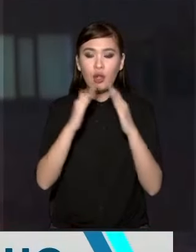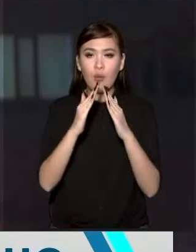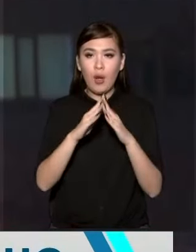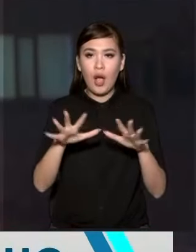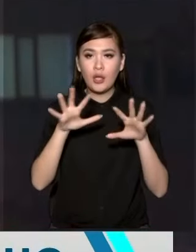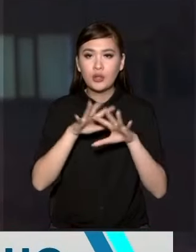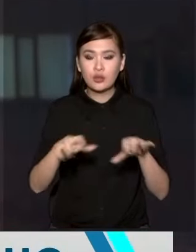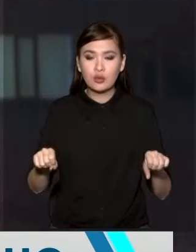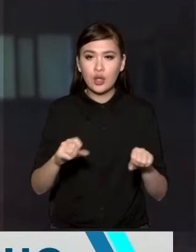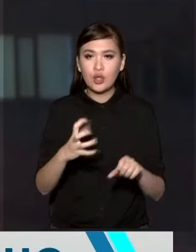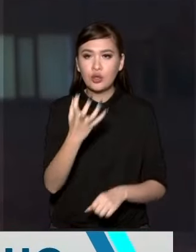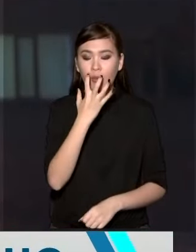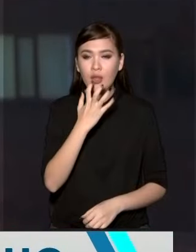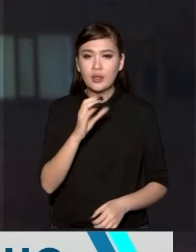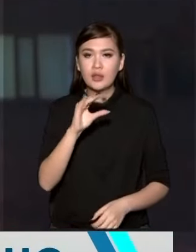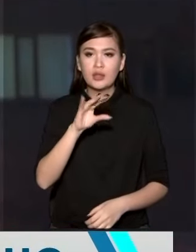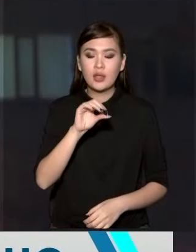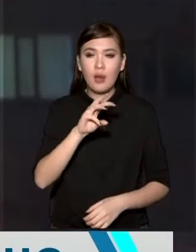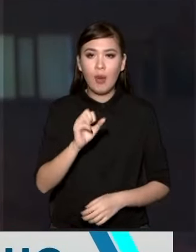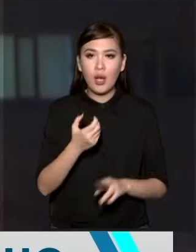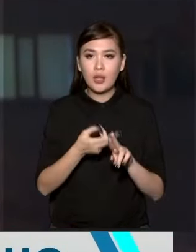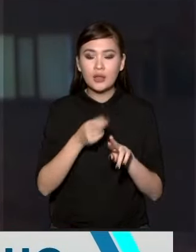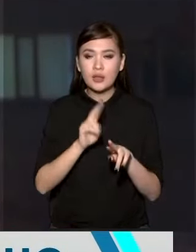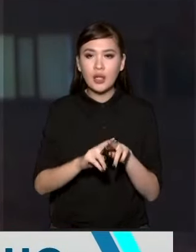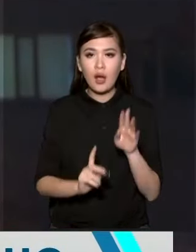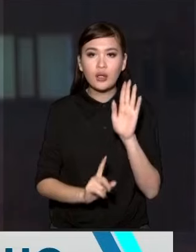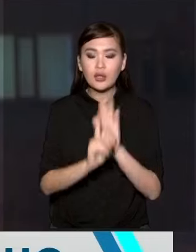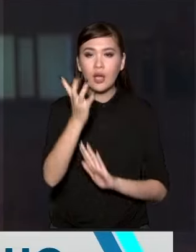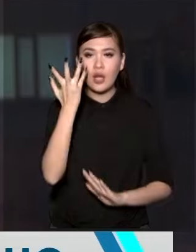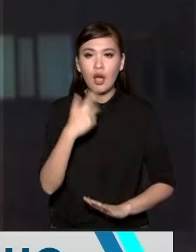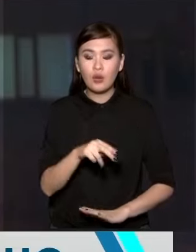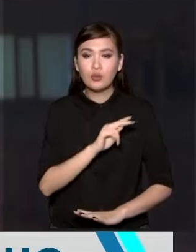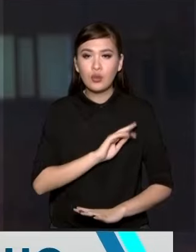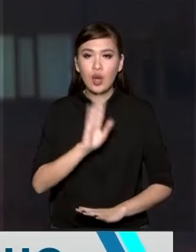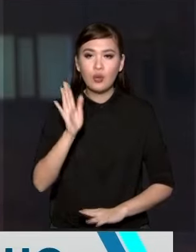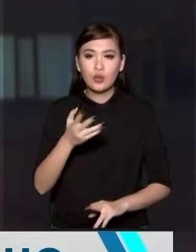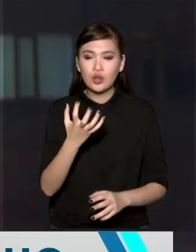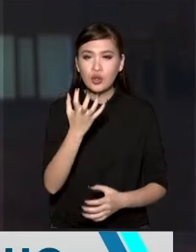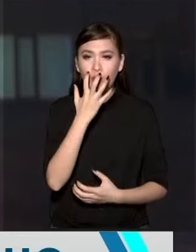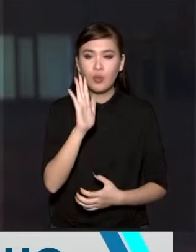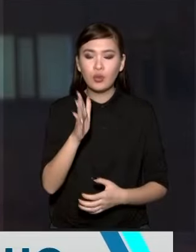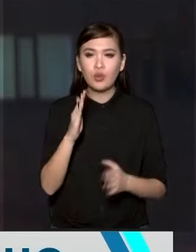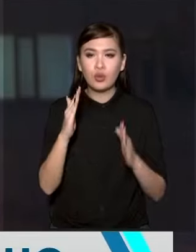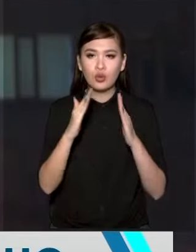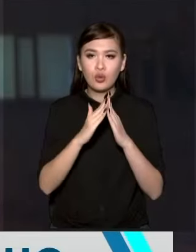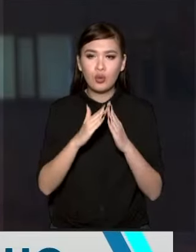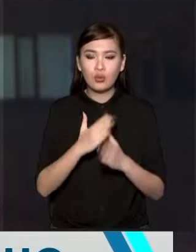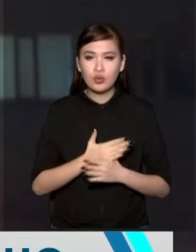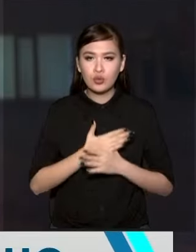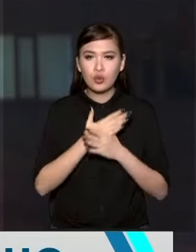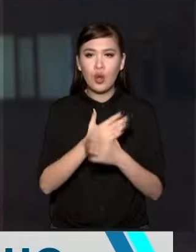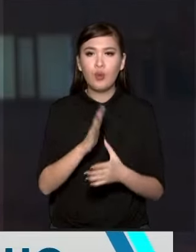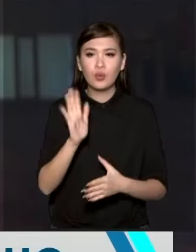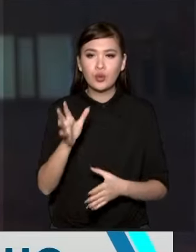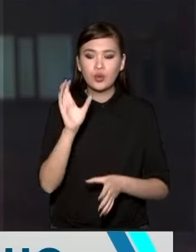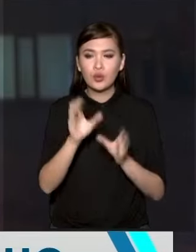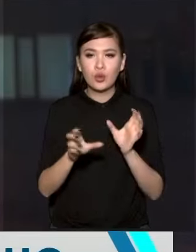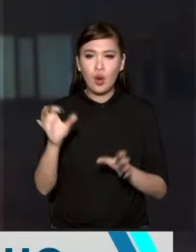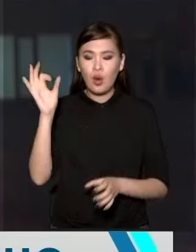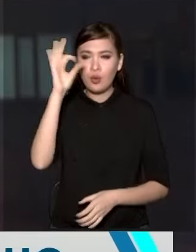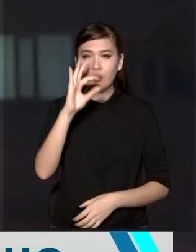от теплосистемы. Как только котлы вновь будут запущены, тепловики пообещали людям помочь отогреть трубопроводы и устранить